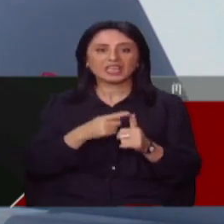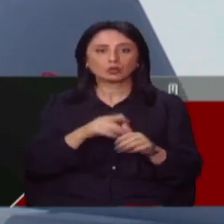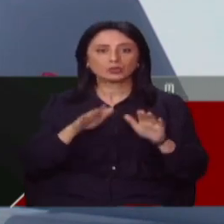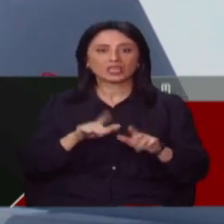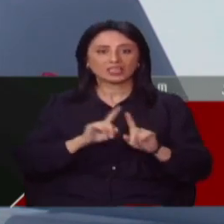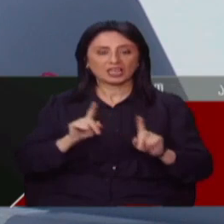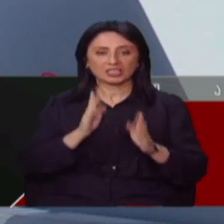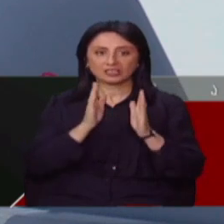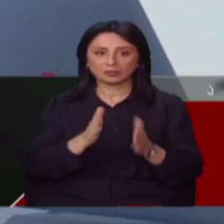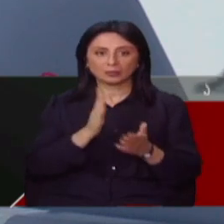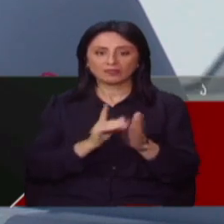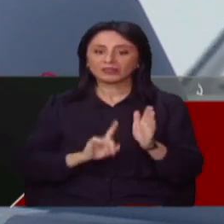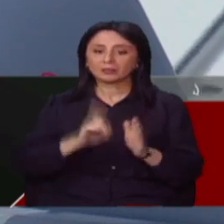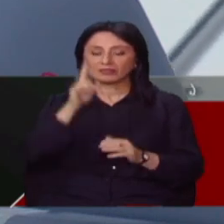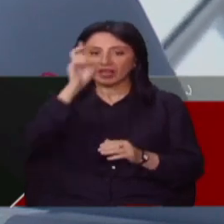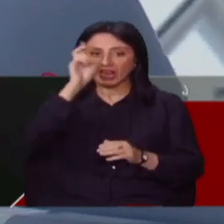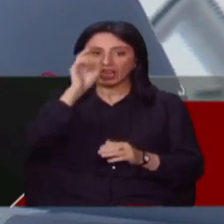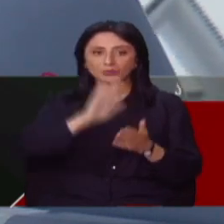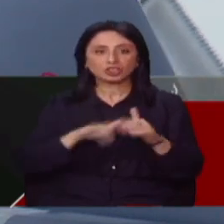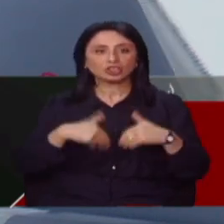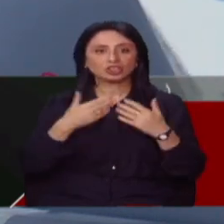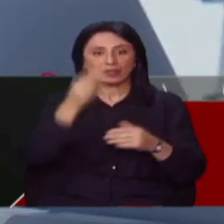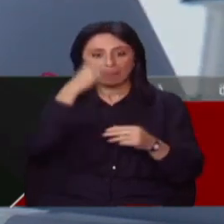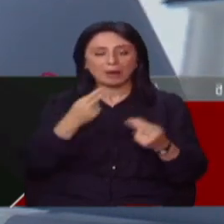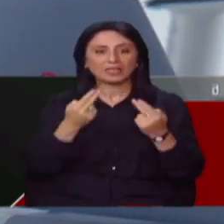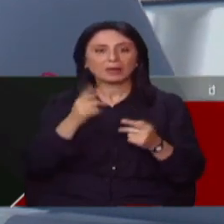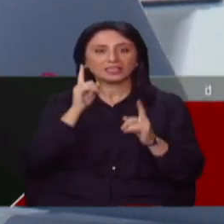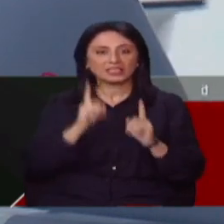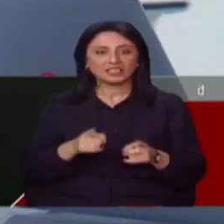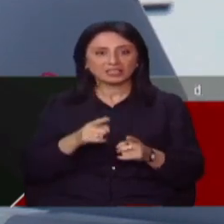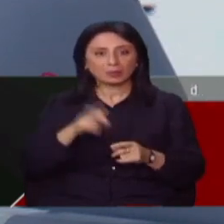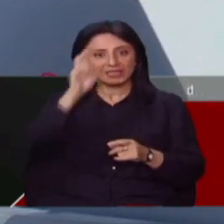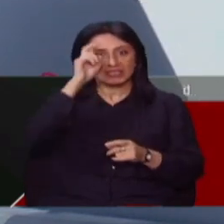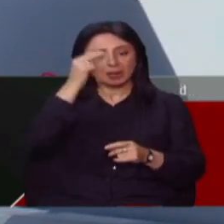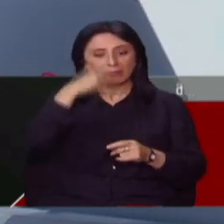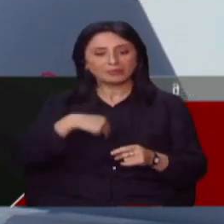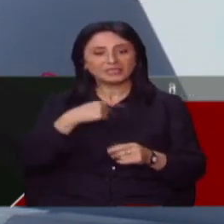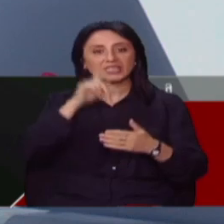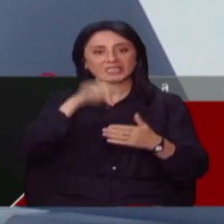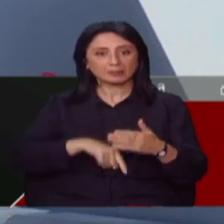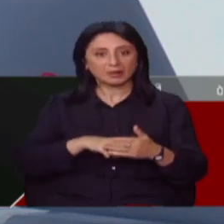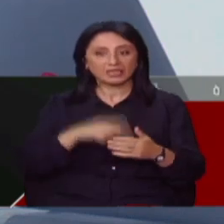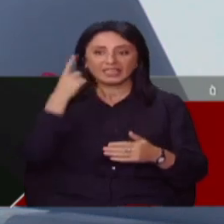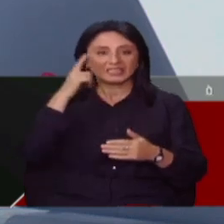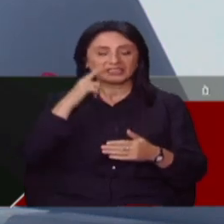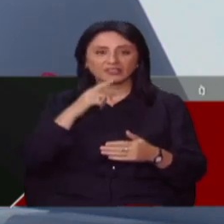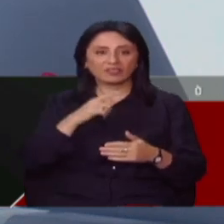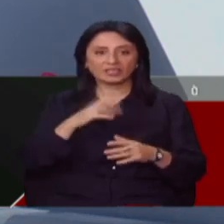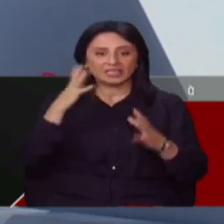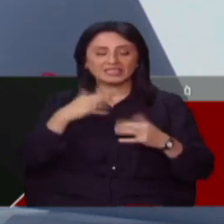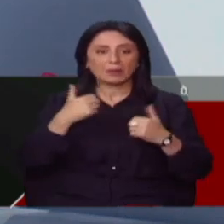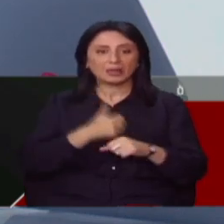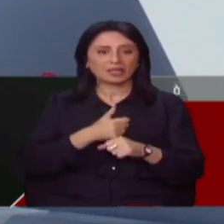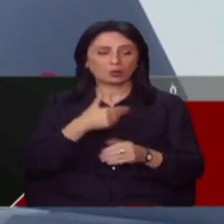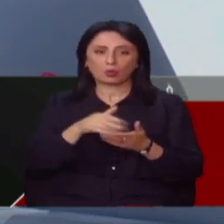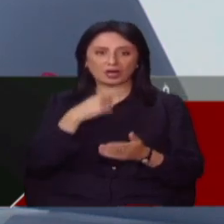ადგილს განსაზღვრავს. თავდაპირველად ხელისუფლების შეთავაზება მართლმადიდებლობის სახელმწიფო რელიგიად გამოცხადებას გულისხმობდა, თუმცა ინიციატივაზე საპატრიარქომ უარი